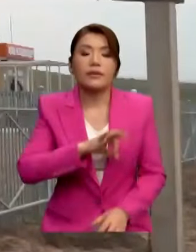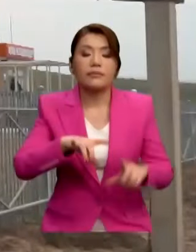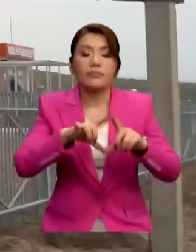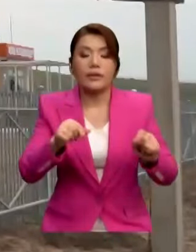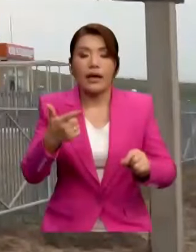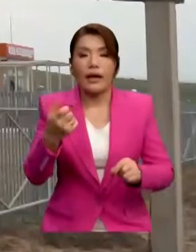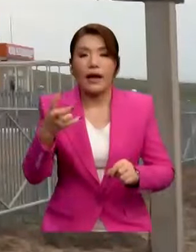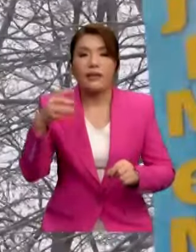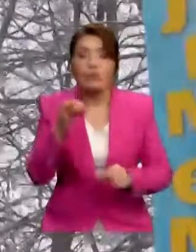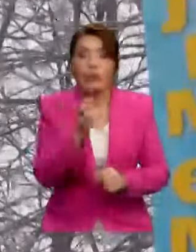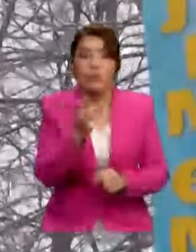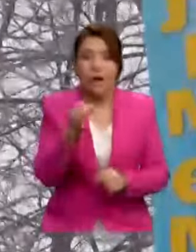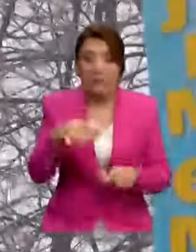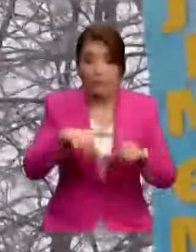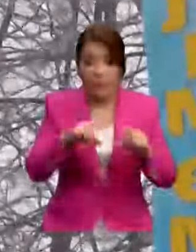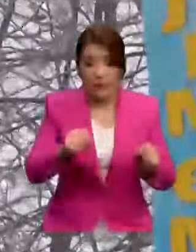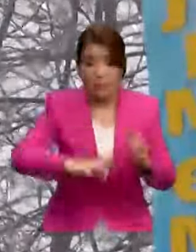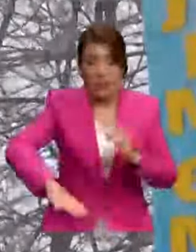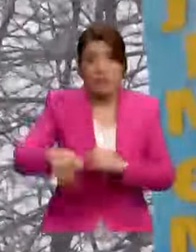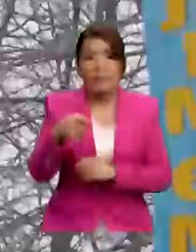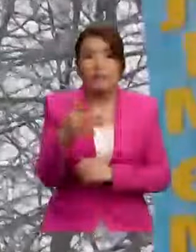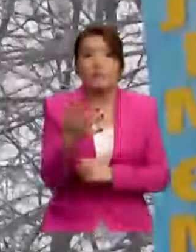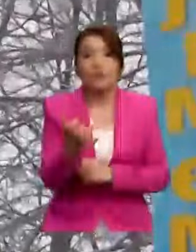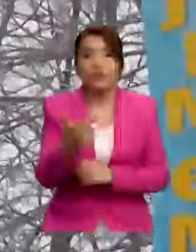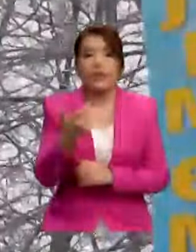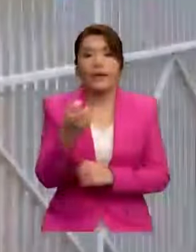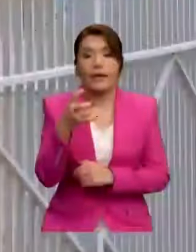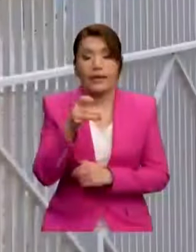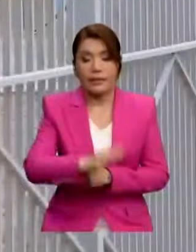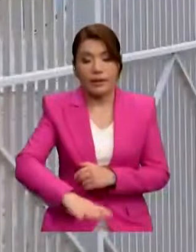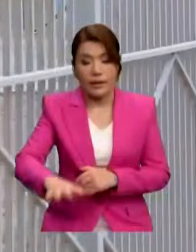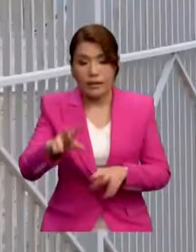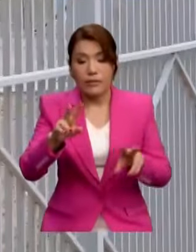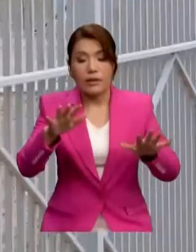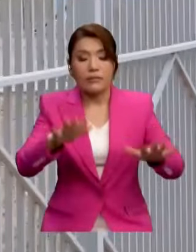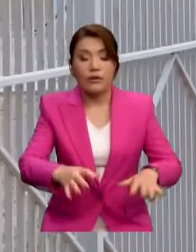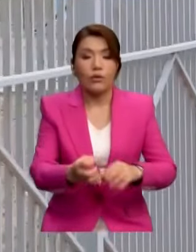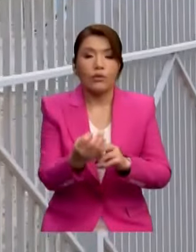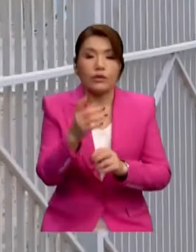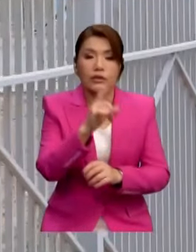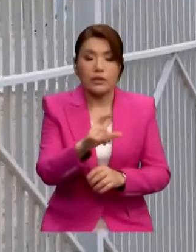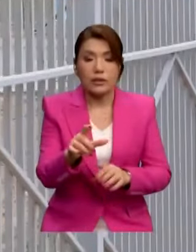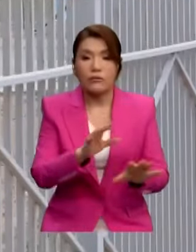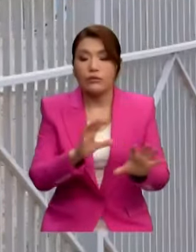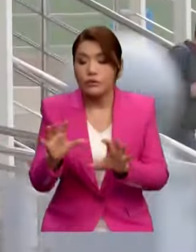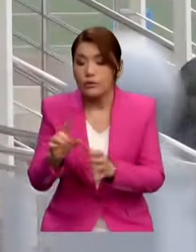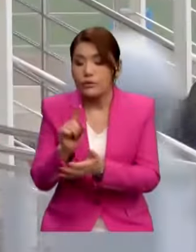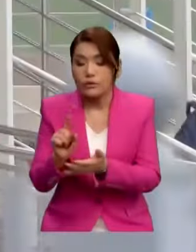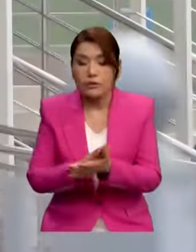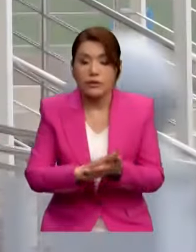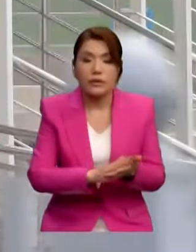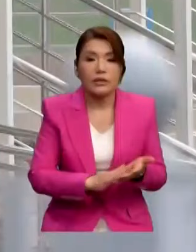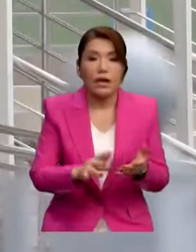Қани Мұратбаев атындағы мектеп ғимаратының жалпы аумағы 1500 шаршы метрге жуық. Талап бойынша аталған аумақты 14 адам күтіп ұстауы қажет. Бірақ білім